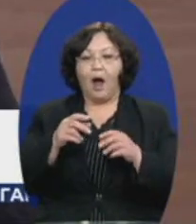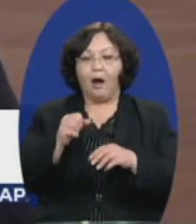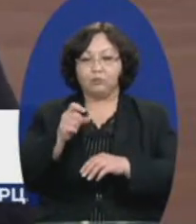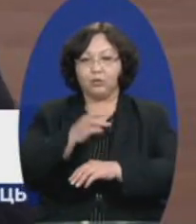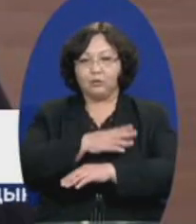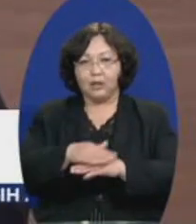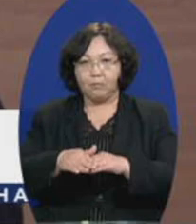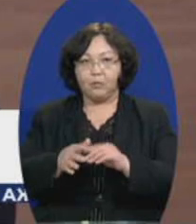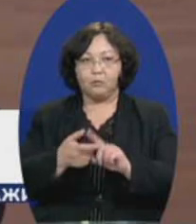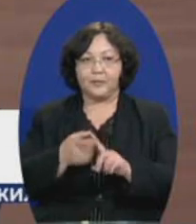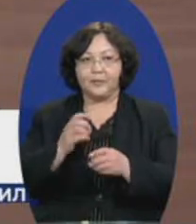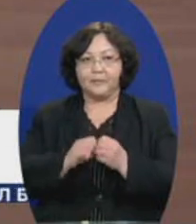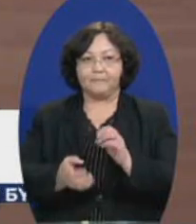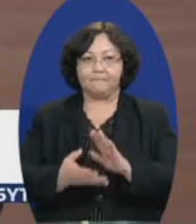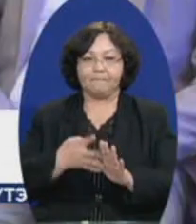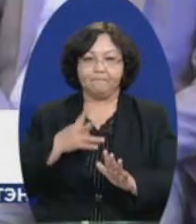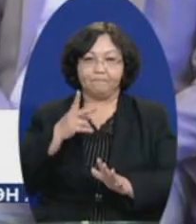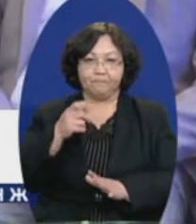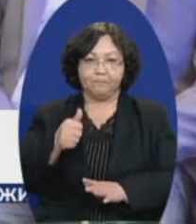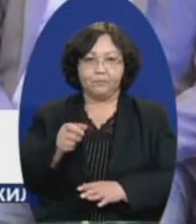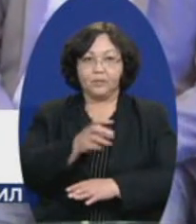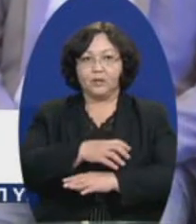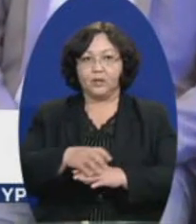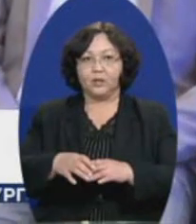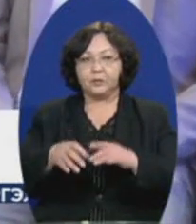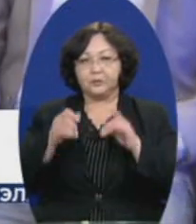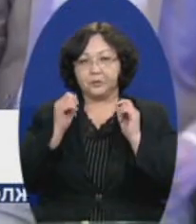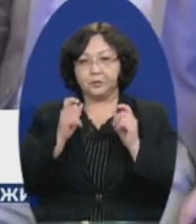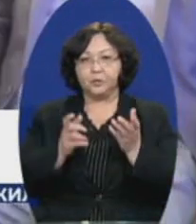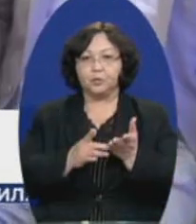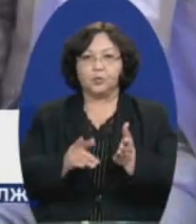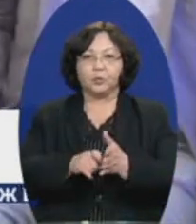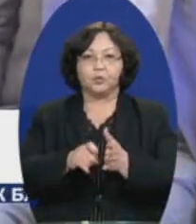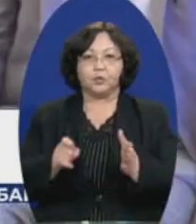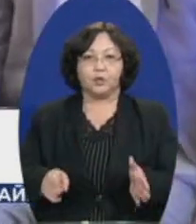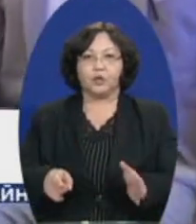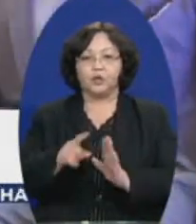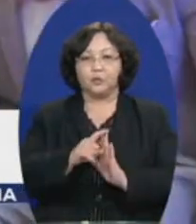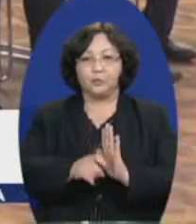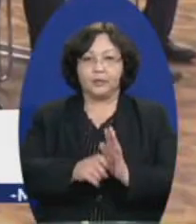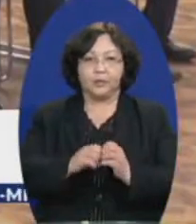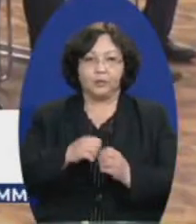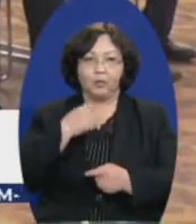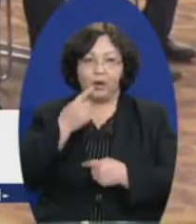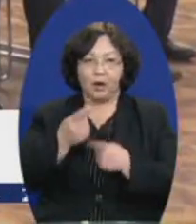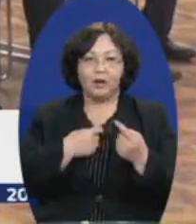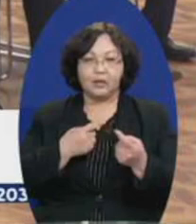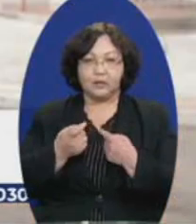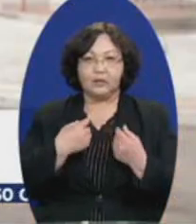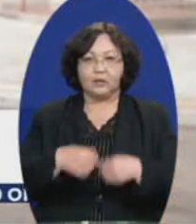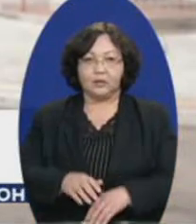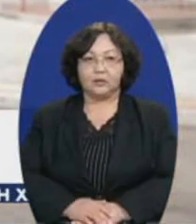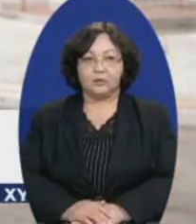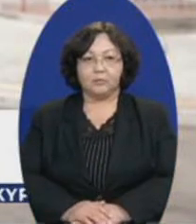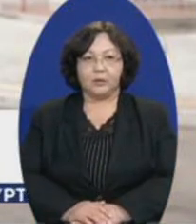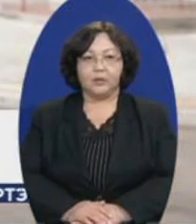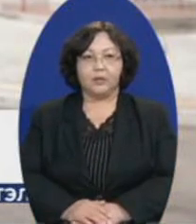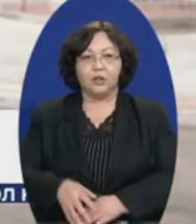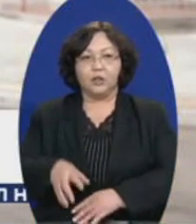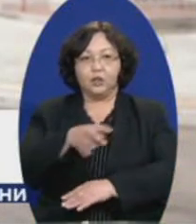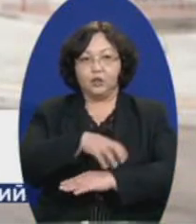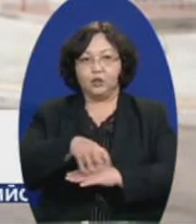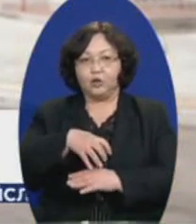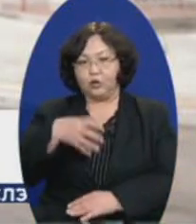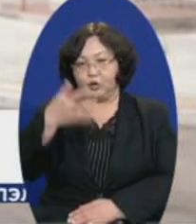Энэ ажлуудыг нэгтгэж гэр хорооллын сэргэлт, дунд хугацааны хөтөлбөр хэрэгжүүлэх талаараа ерөнхий сайд онцлсан юм аа. Гэр хорооллын